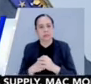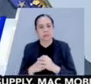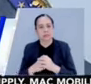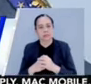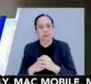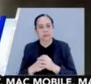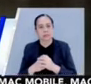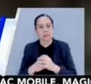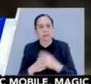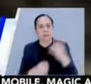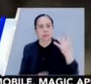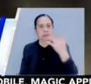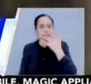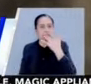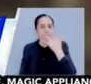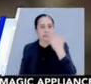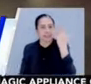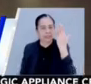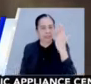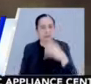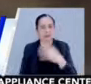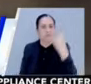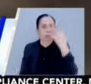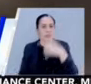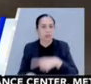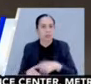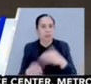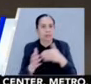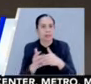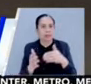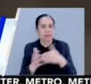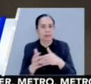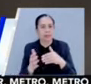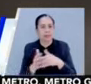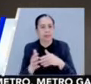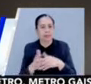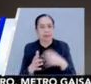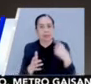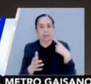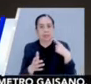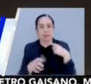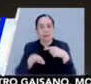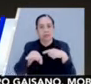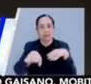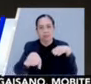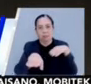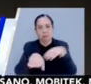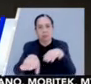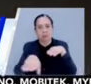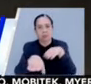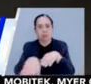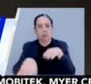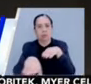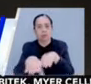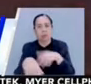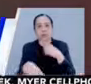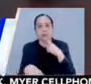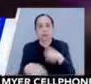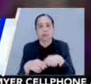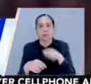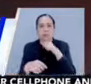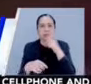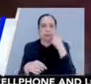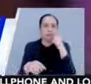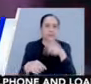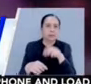ilaw sa harapan. Apat na beses pa raw na binunggo ng jeep sa kaliwa ang jeep sa kanan. Dagdag pa ng pulisya, hindi na raw kita sa video